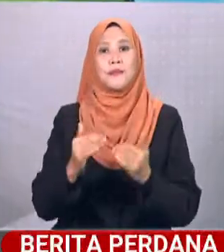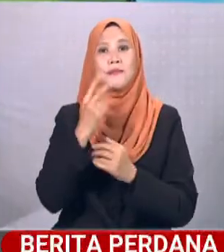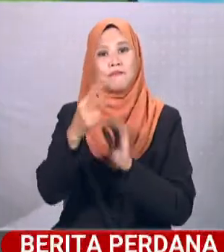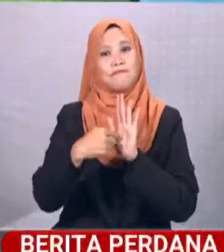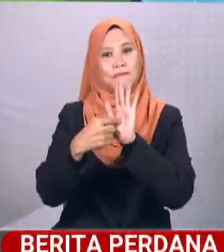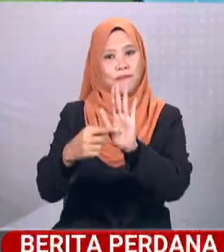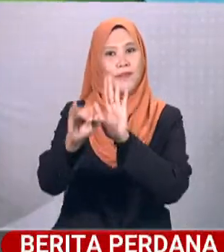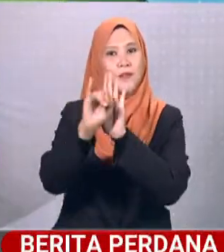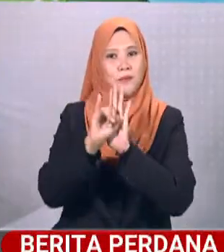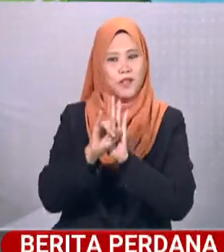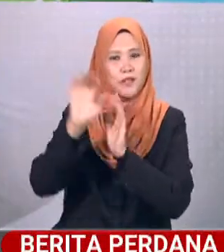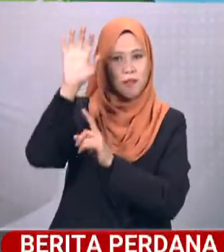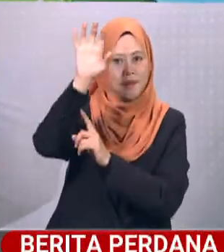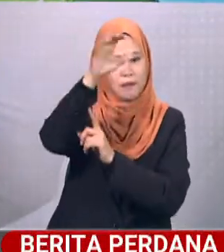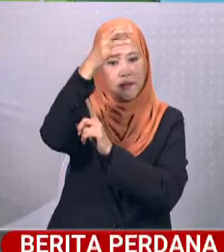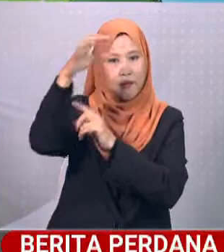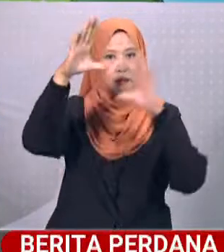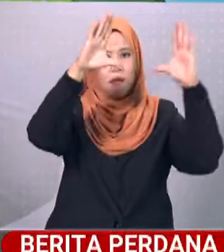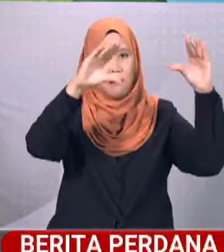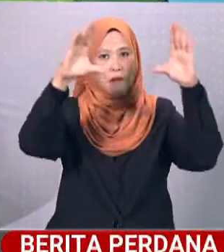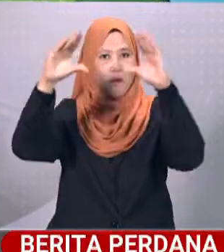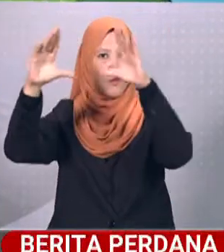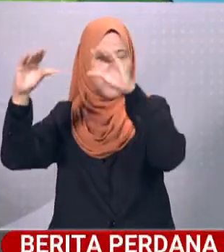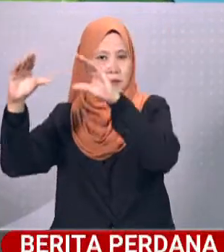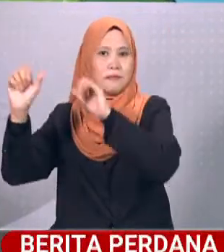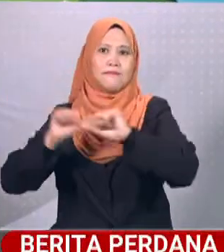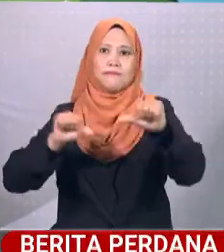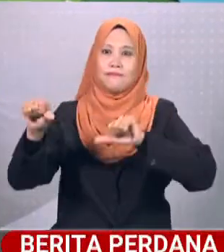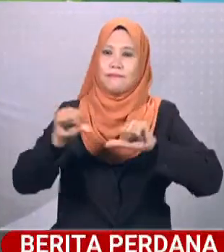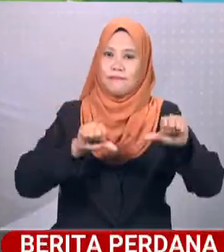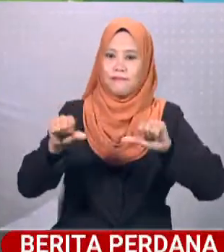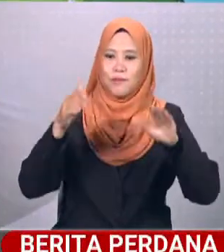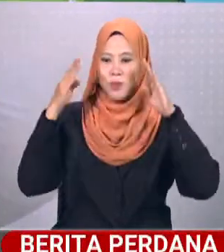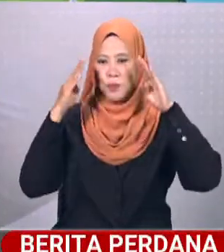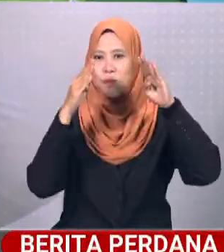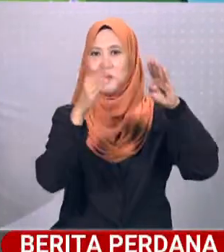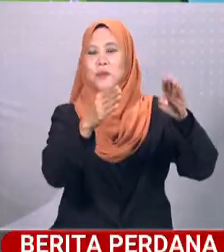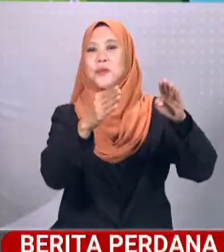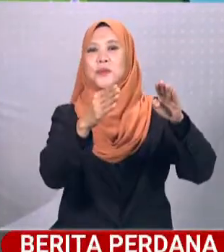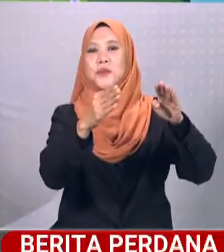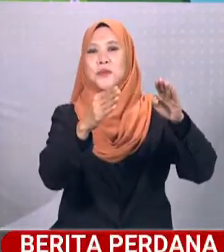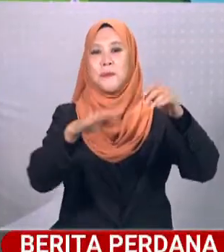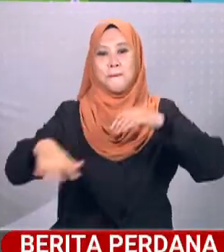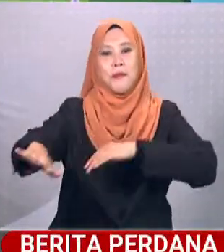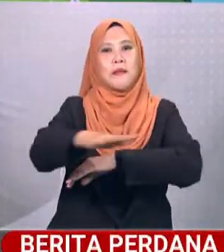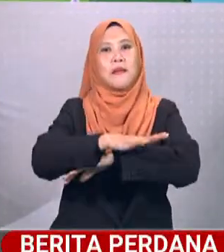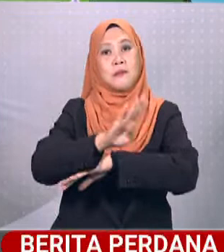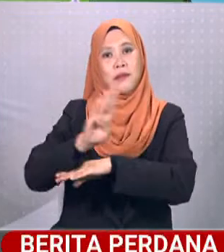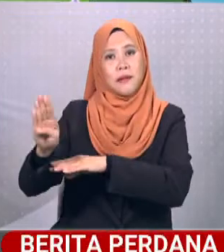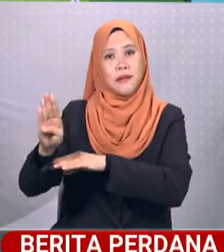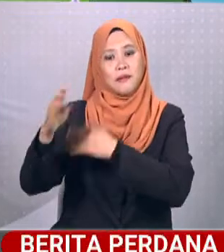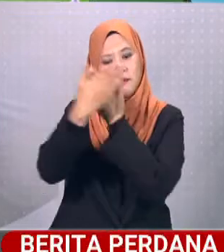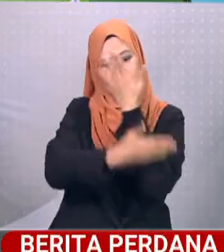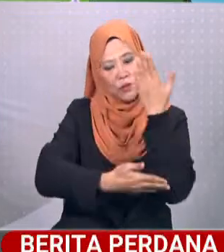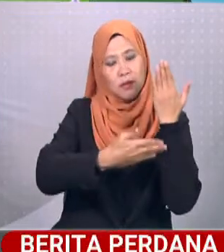paparan imej satelit semasa, kelompok awan ataupun letupan awan aktif yang dicerap lebih tertumpu di sekitar negeri-negeri pantai barat semenanjung Malaysia dan